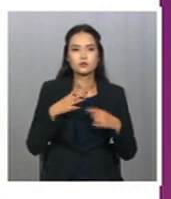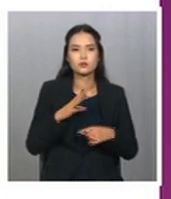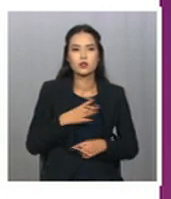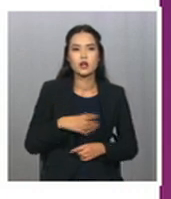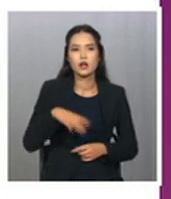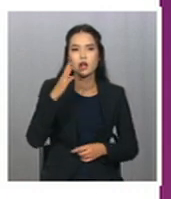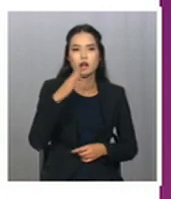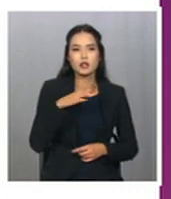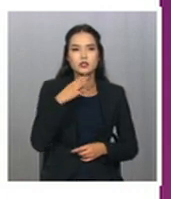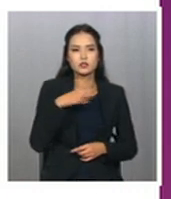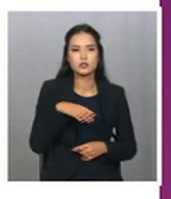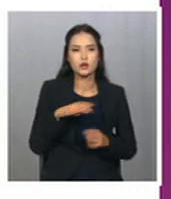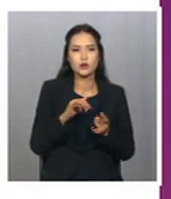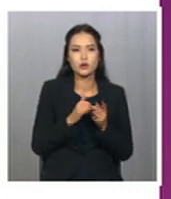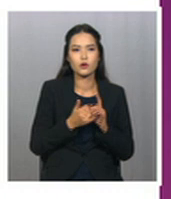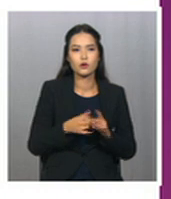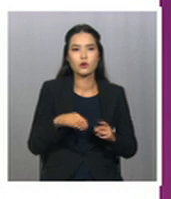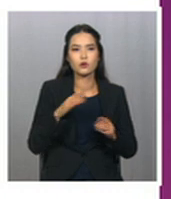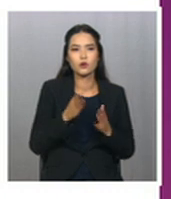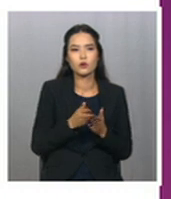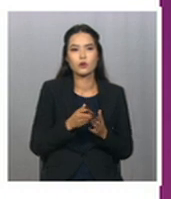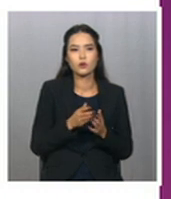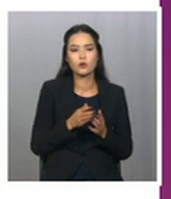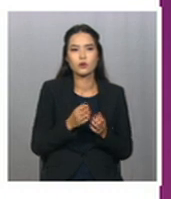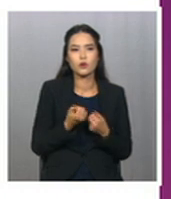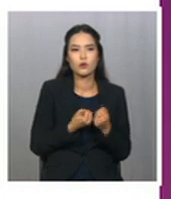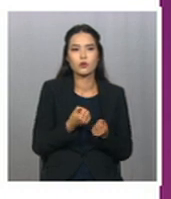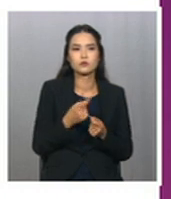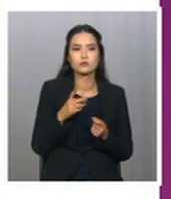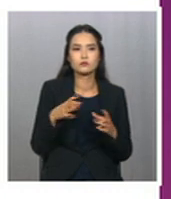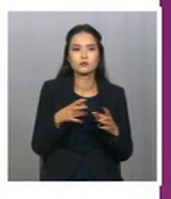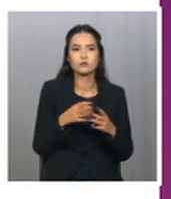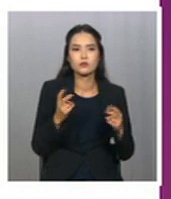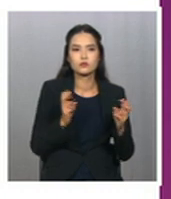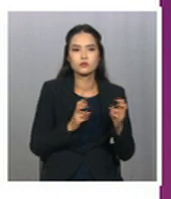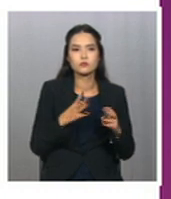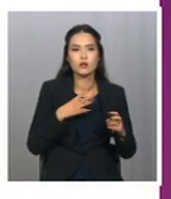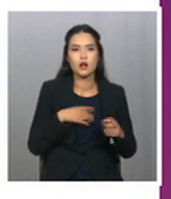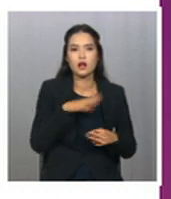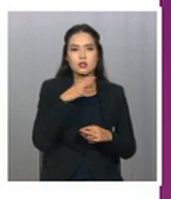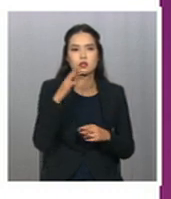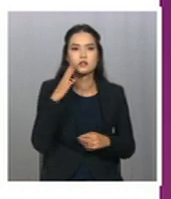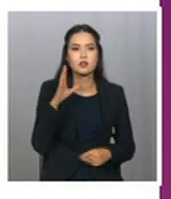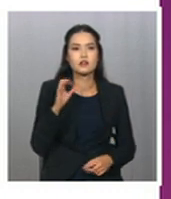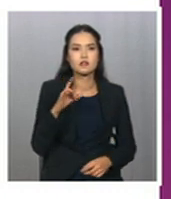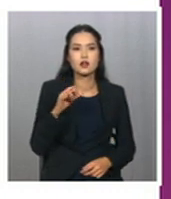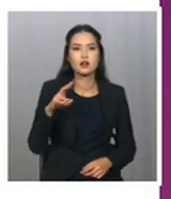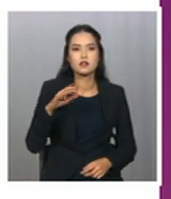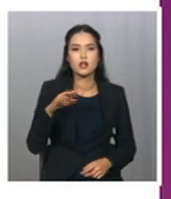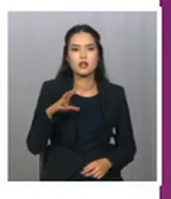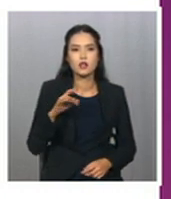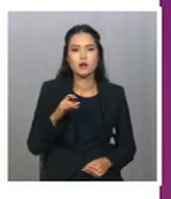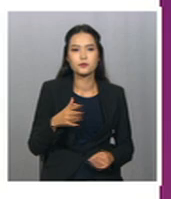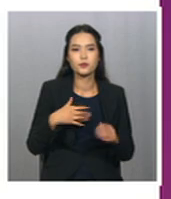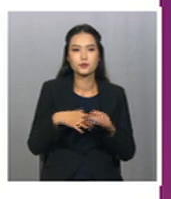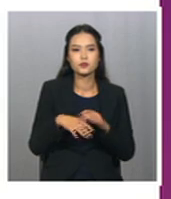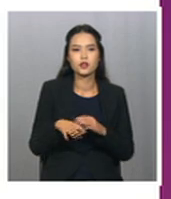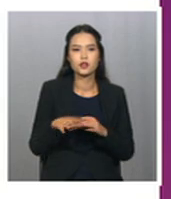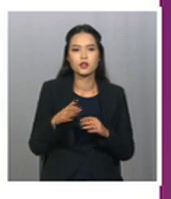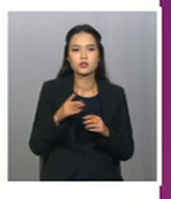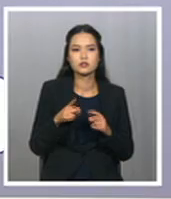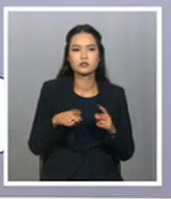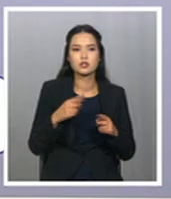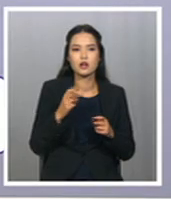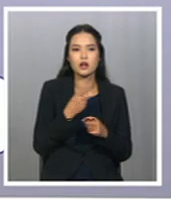көлік компанияларының ірі үлескері, ал анасы Сара Деланоның шыққан тегі де жергілікті ақсүйектерге